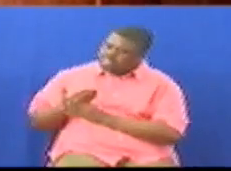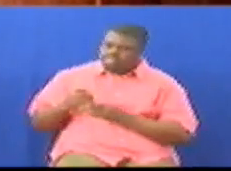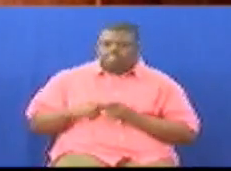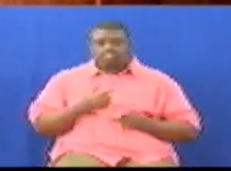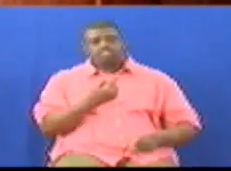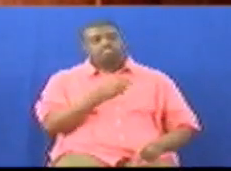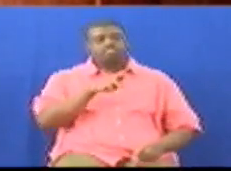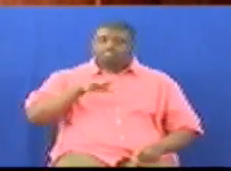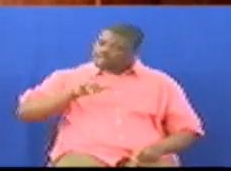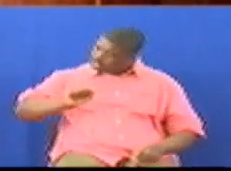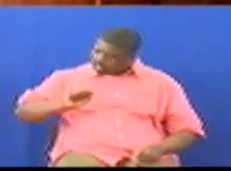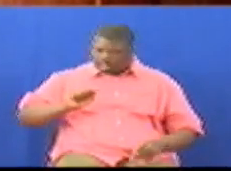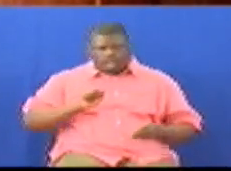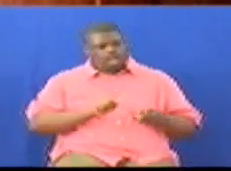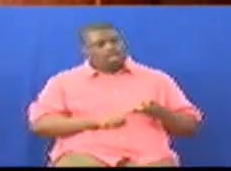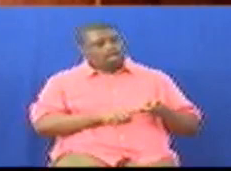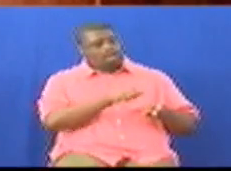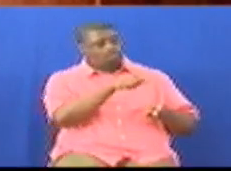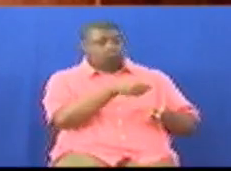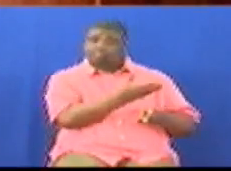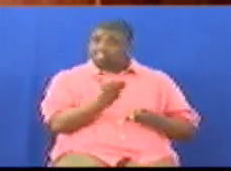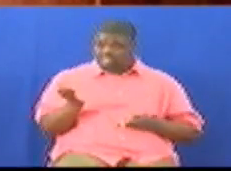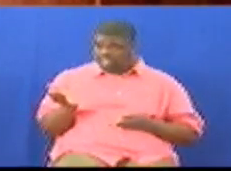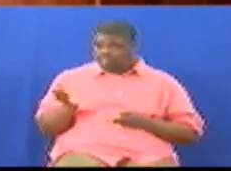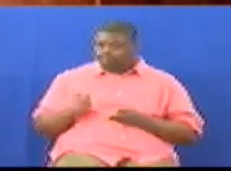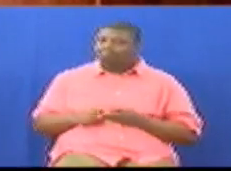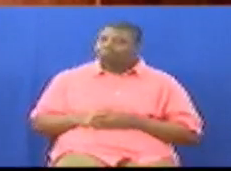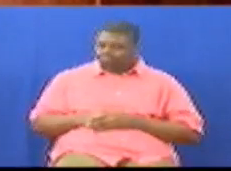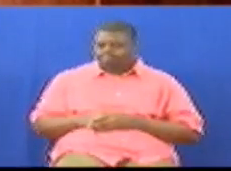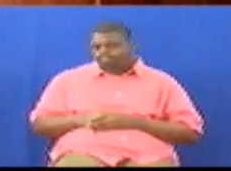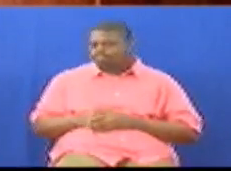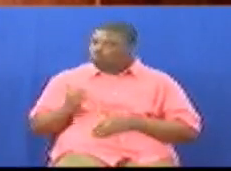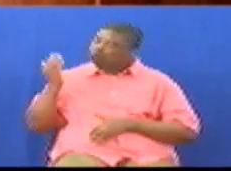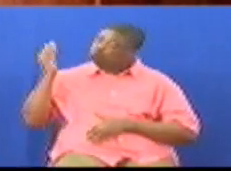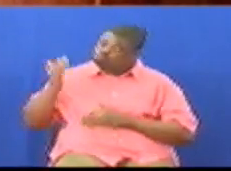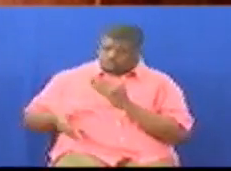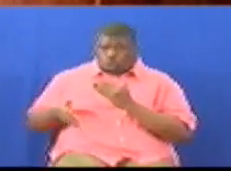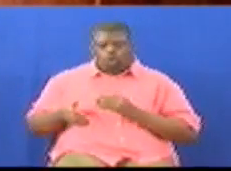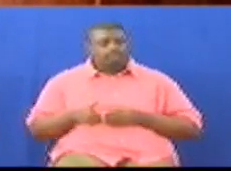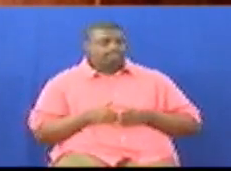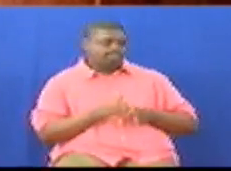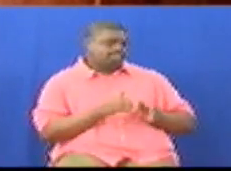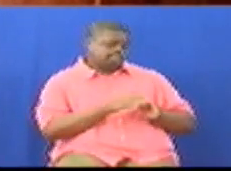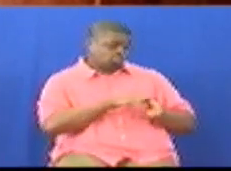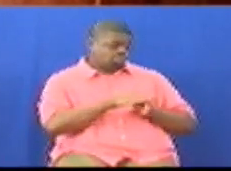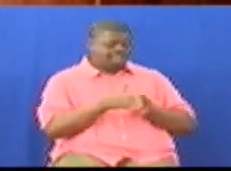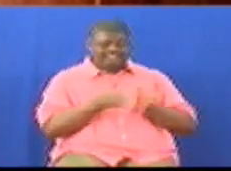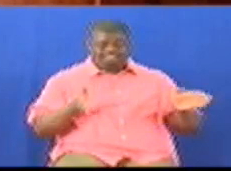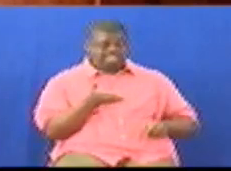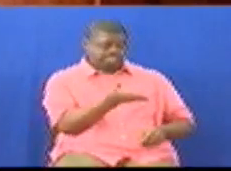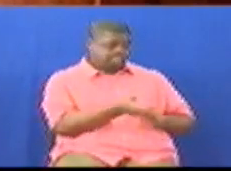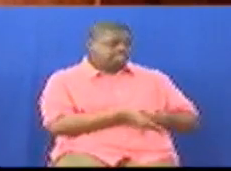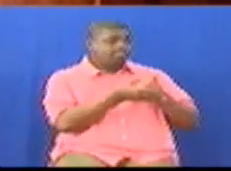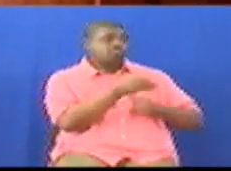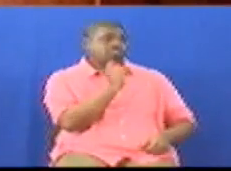kadhalika. Hitimisho. Mheshimiwa Naibu Spika, nitumie fursa hii kwa niaba ya kamati kupongeza